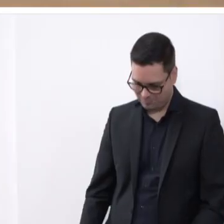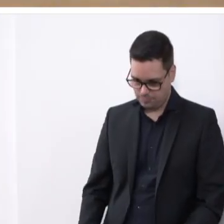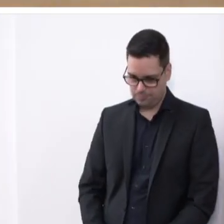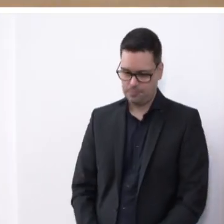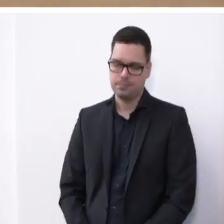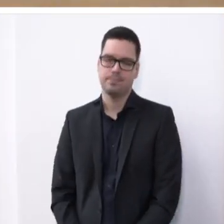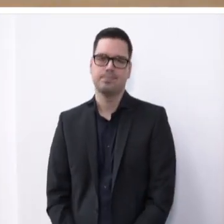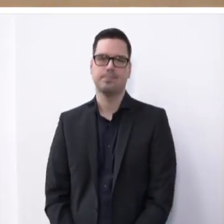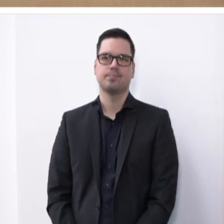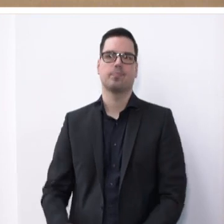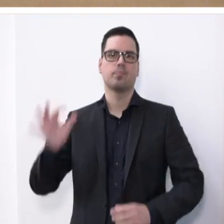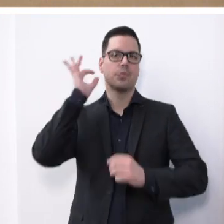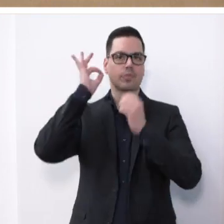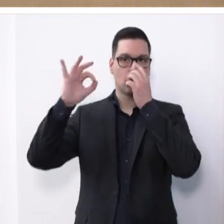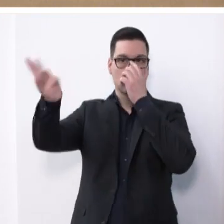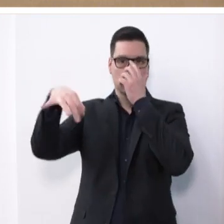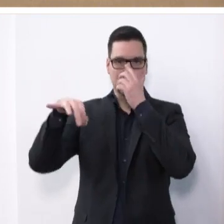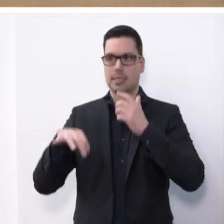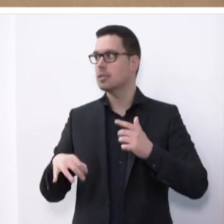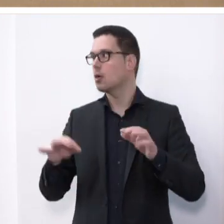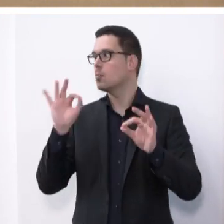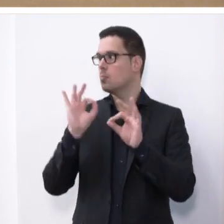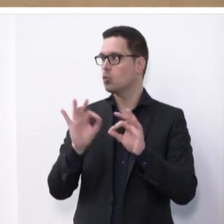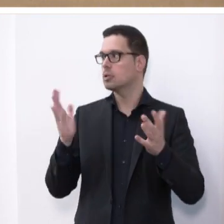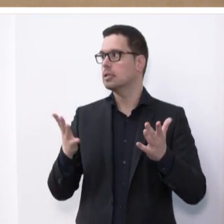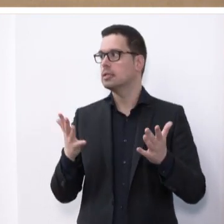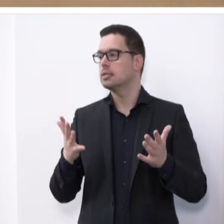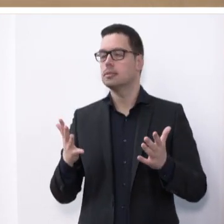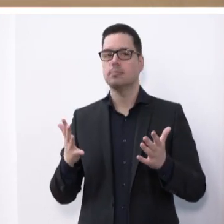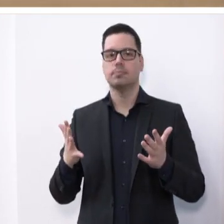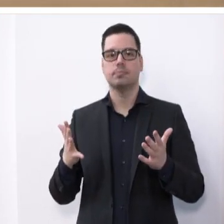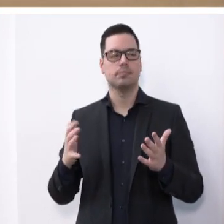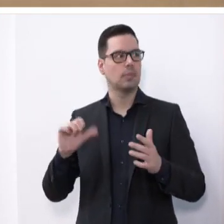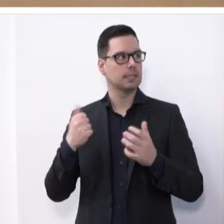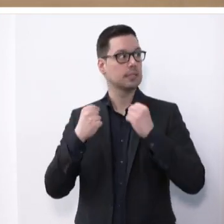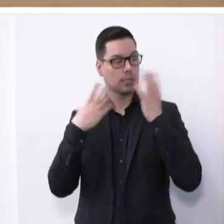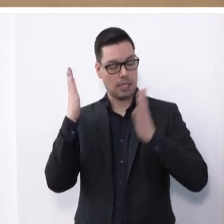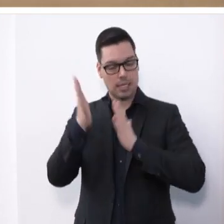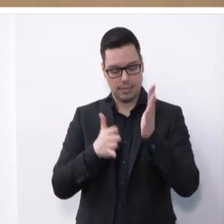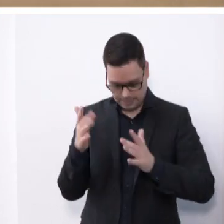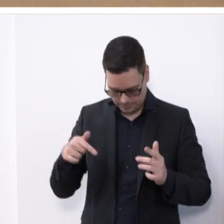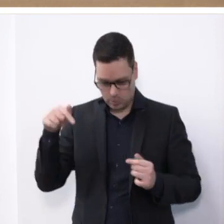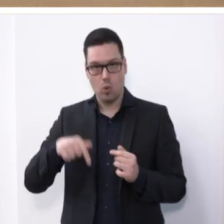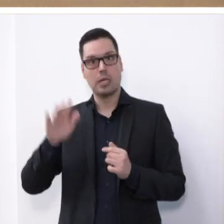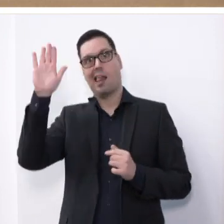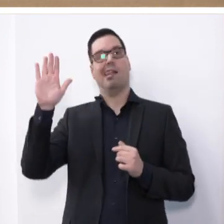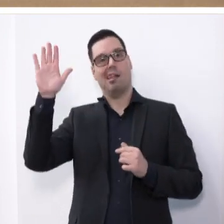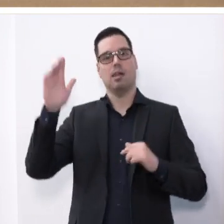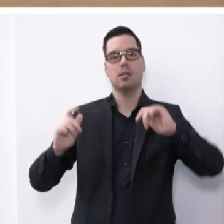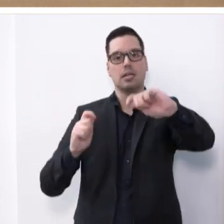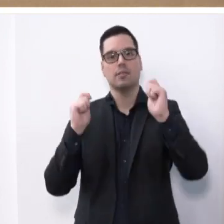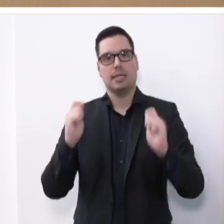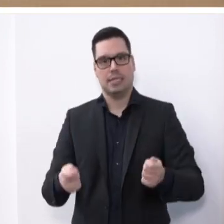frau Präsidentin man muss die Dinge auf den Punkt bringen meine Damen und Herren und ein muss man klar sagen wer heute hier die Hand hebt für die Entwürfe und